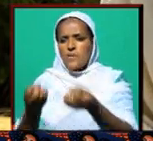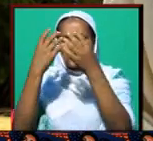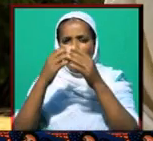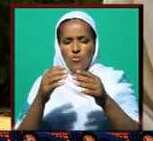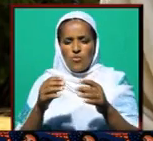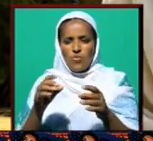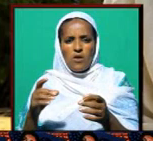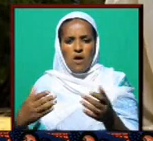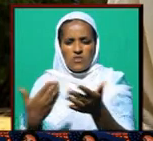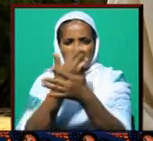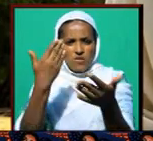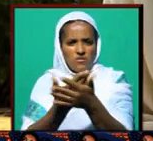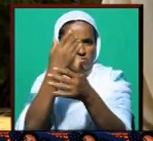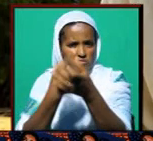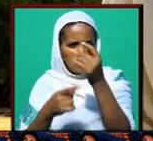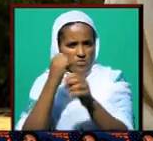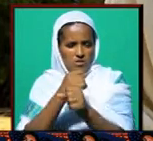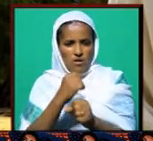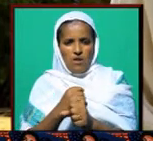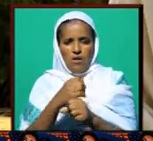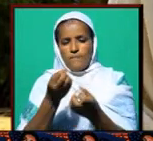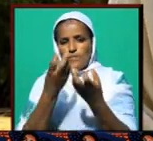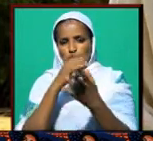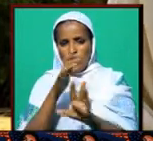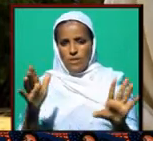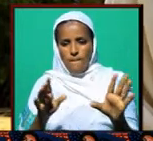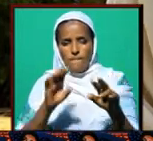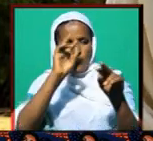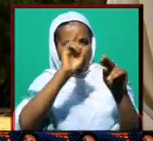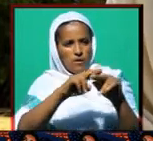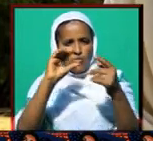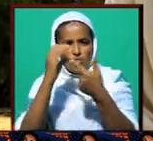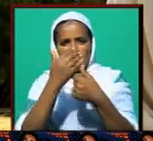ማለት ነው፣ ትውፊት ሳይጠብቁ የሚሰሩ ግን አብዛኛው እየበዙ ነው። በከተሞቻችን ያለው